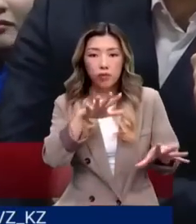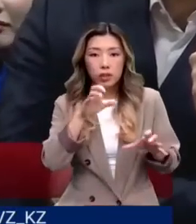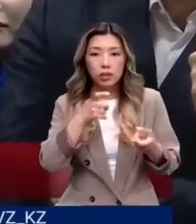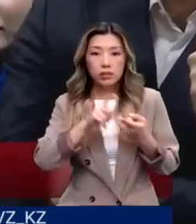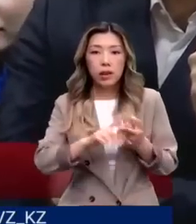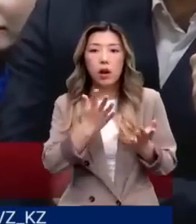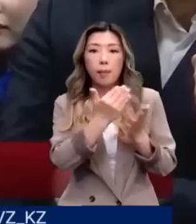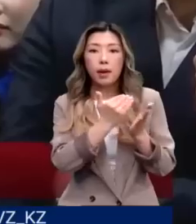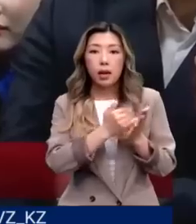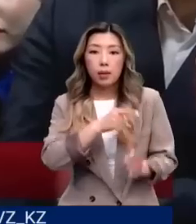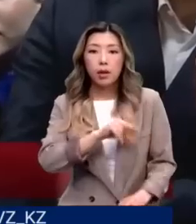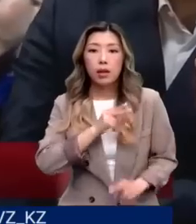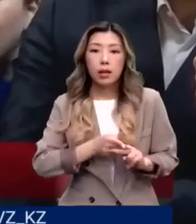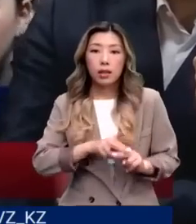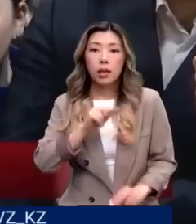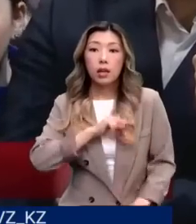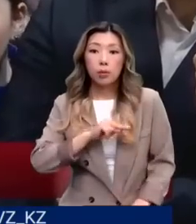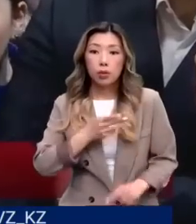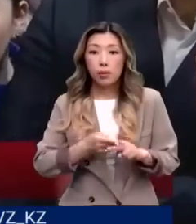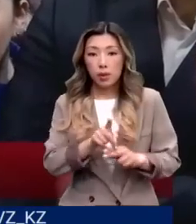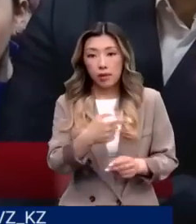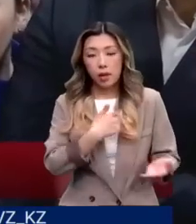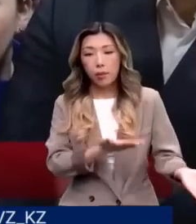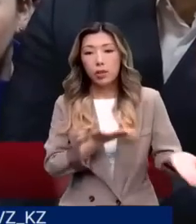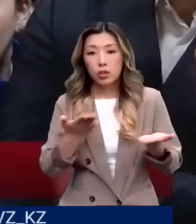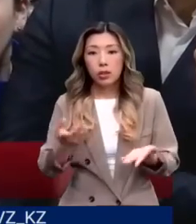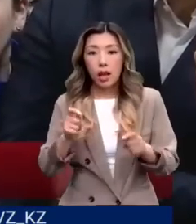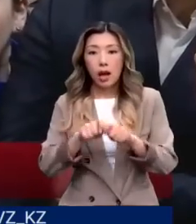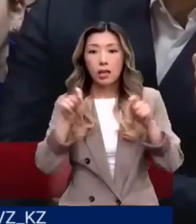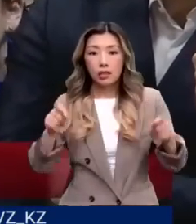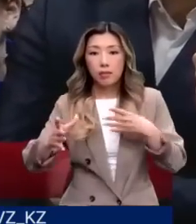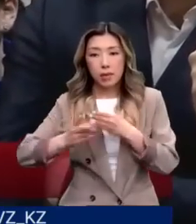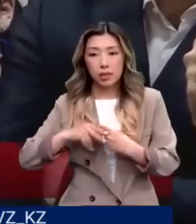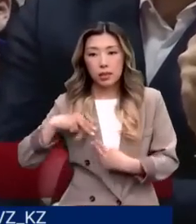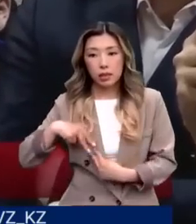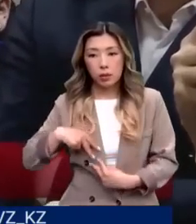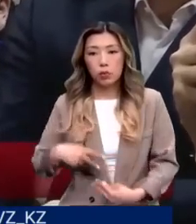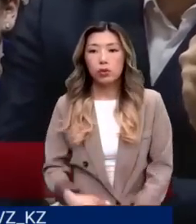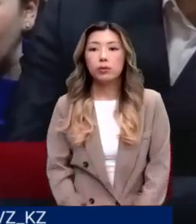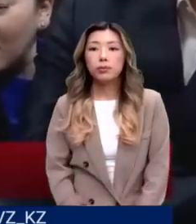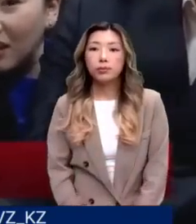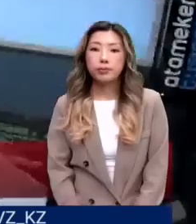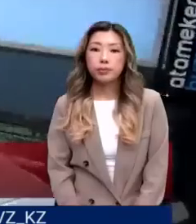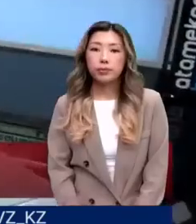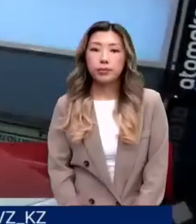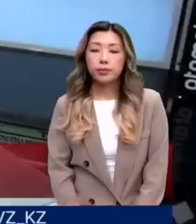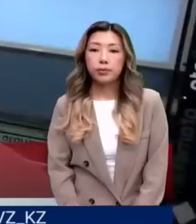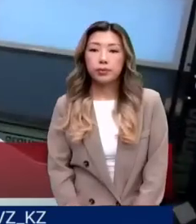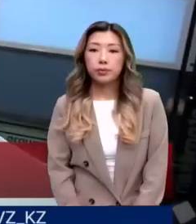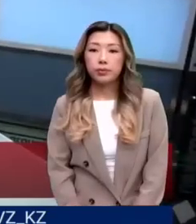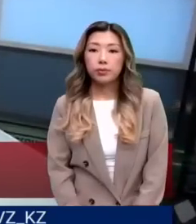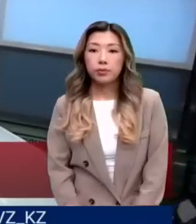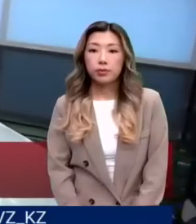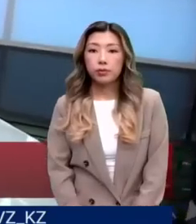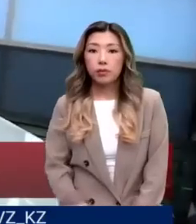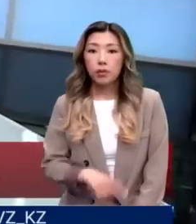часть самой программы. Поэтому я вас всех приглашаю, мы открыты к такой совместной работе. Ну как, Айкон